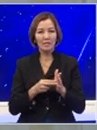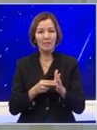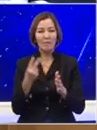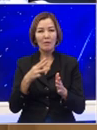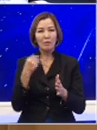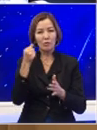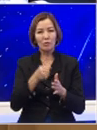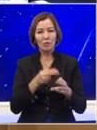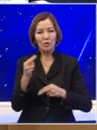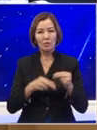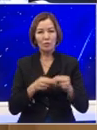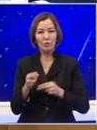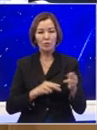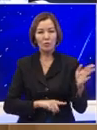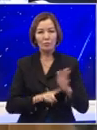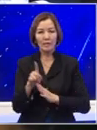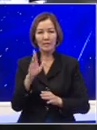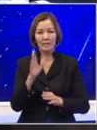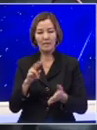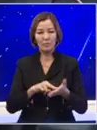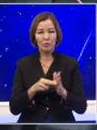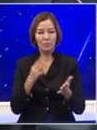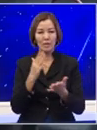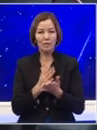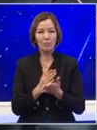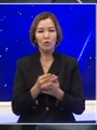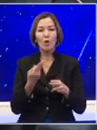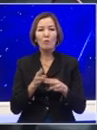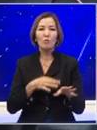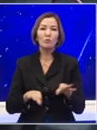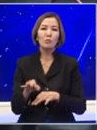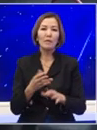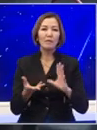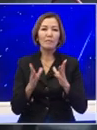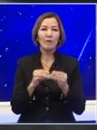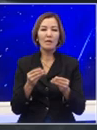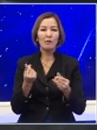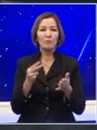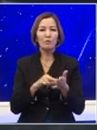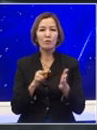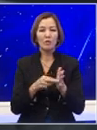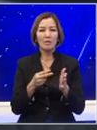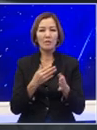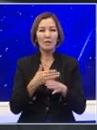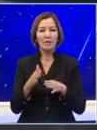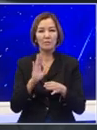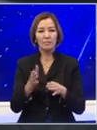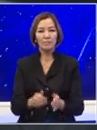айында құрылыс монтаж кезеңі басталады деп жоспарланып отыр. Айта кетейік, бұл жобалардың барлығы бюджет қаражатына салынады.